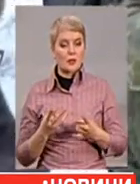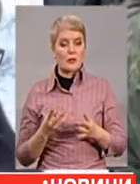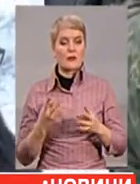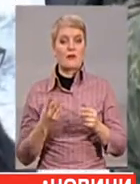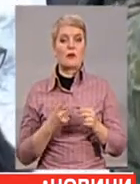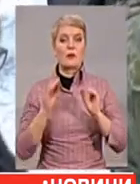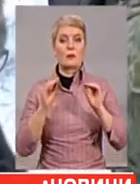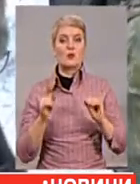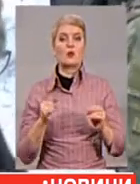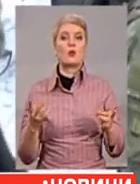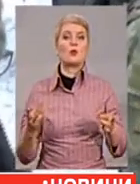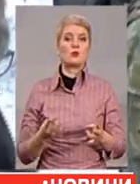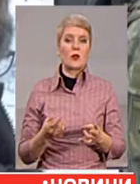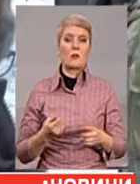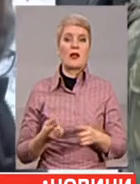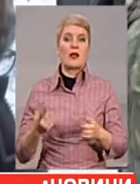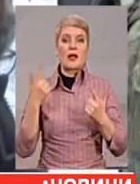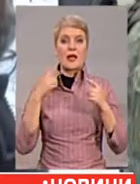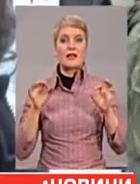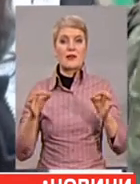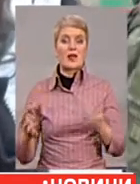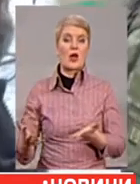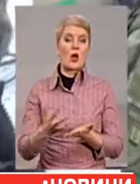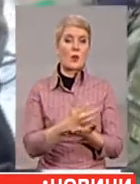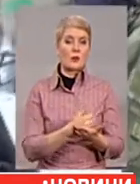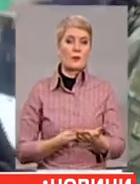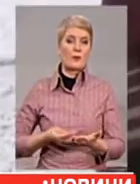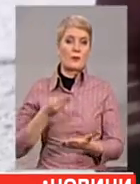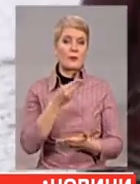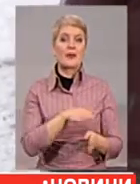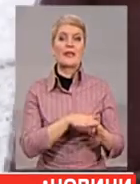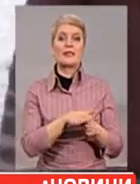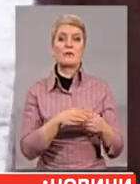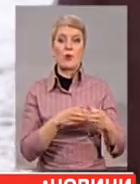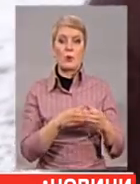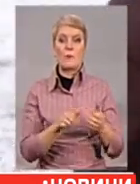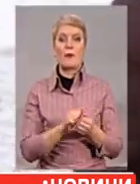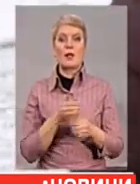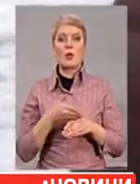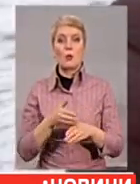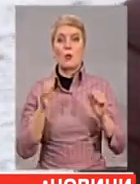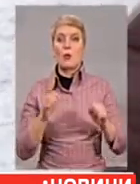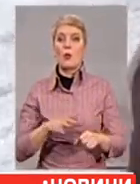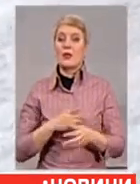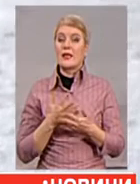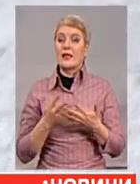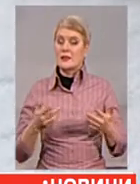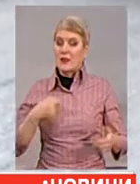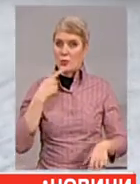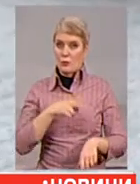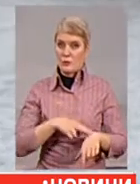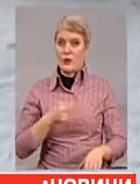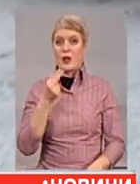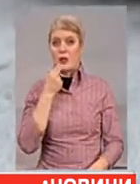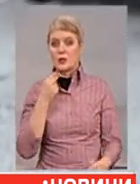бланк в тому, що ви нуждаєтесь. Ми ці всі сведення обобщаємо і передаємо в исполком. Матеріальна допомога може бути різною, кажуть поліцейські.